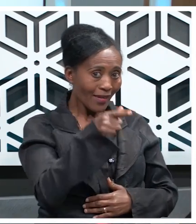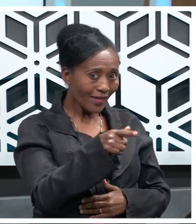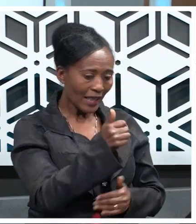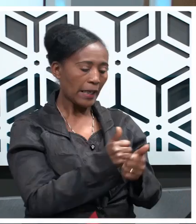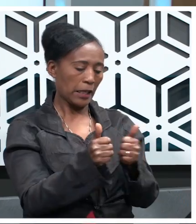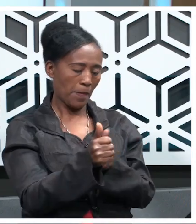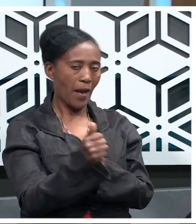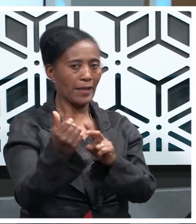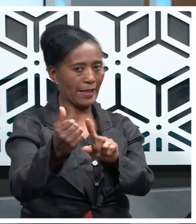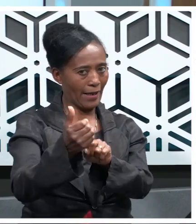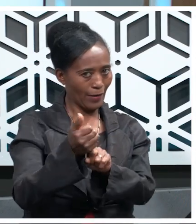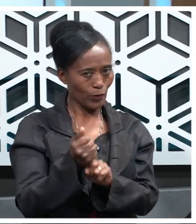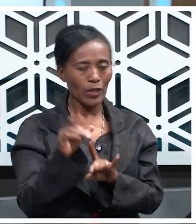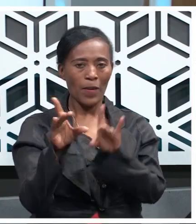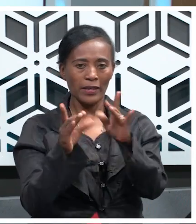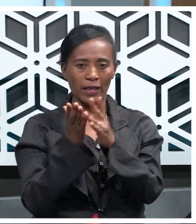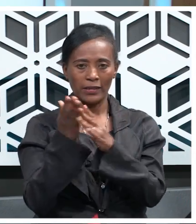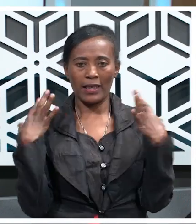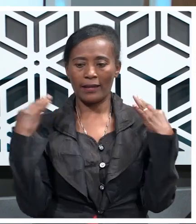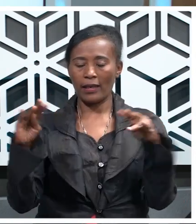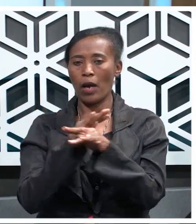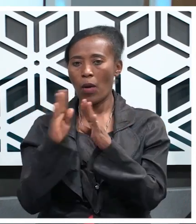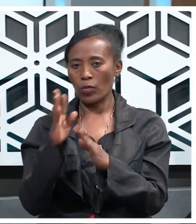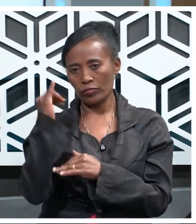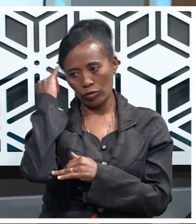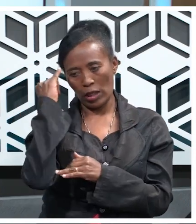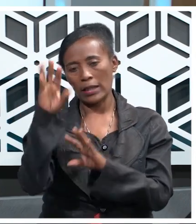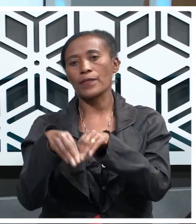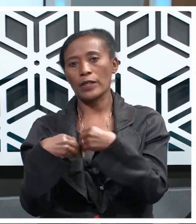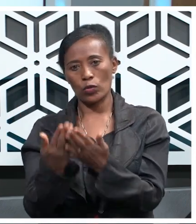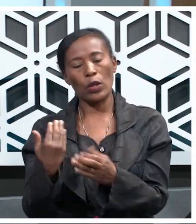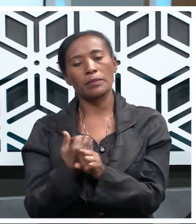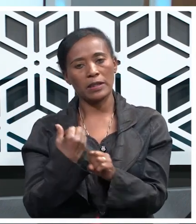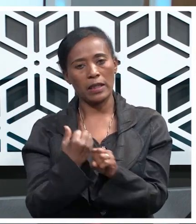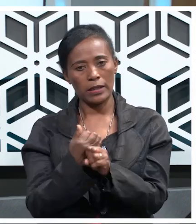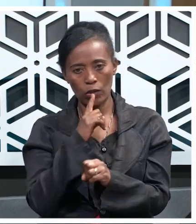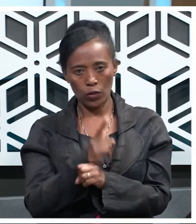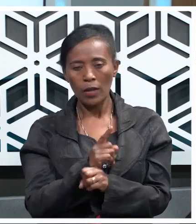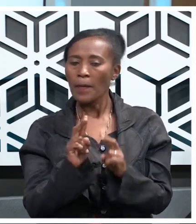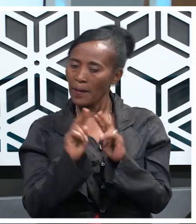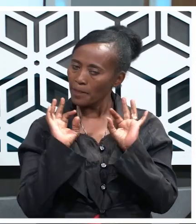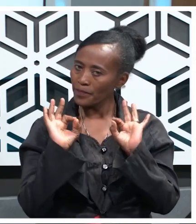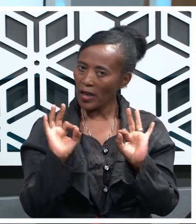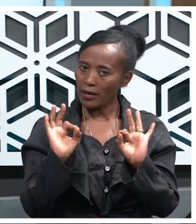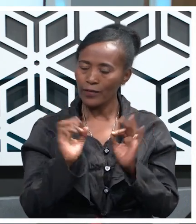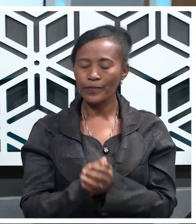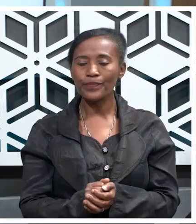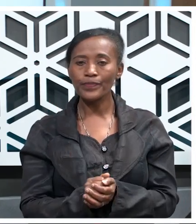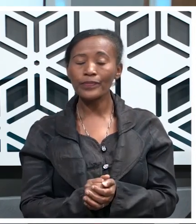ሴቶች ቅድሚያ እንዲያዙ ከማድረግ አንፃር ለጤና ባለሙያዎች ዳይሬክሽን አቅጣጫ የመስጠት ስራ ተሰርቷል። በጣም አሪፍ።